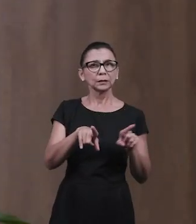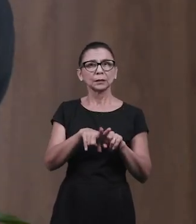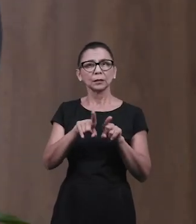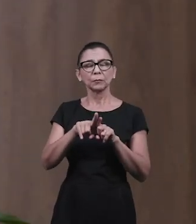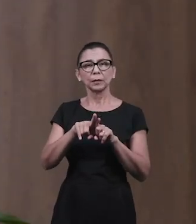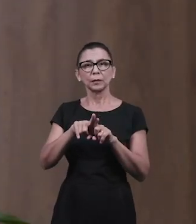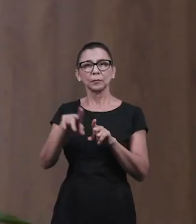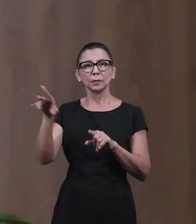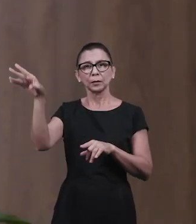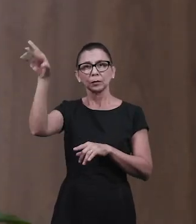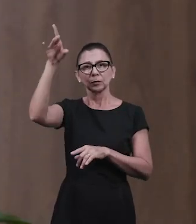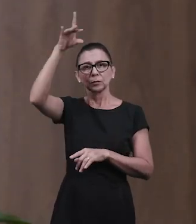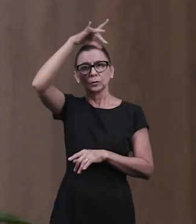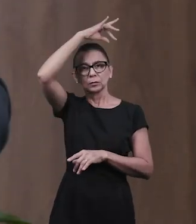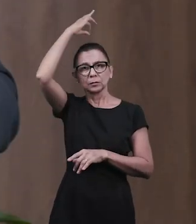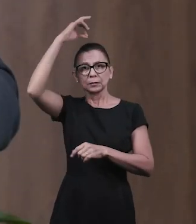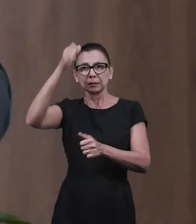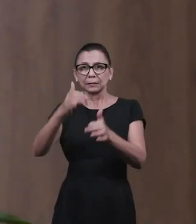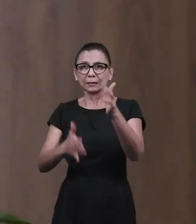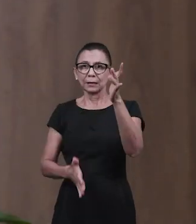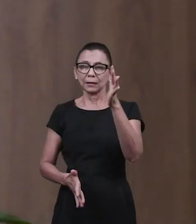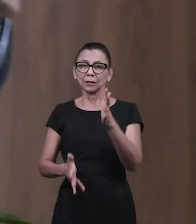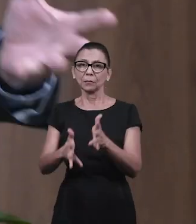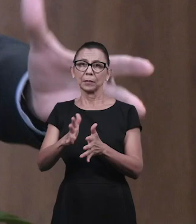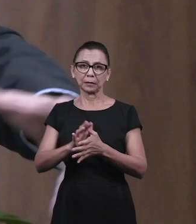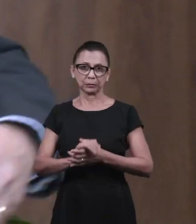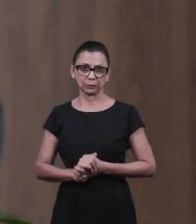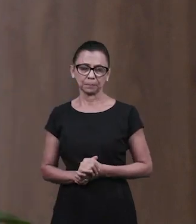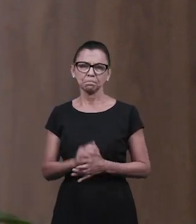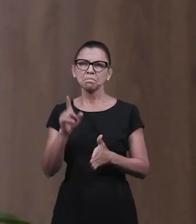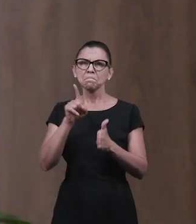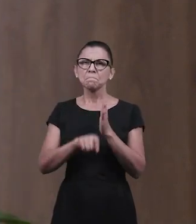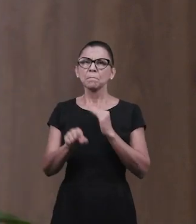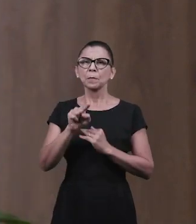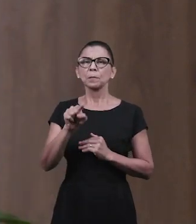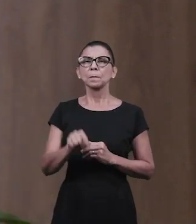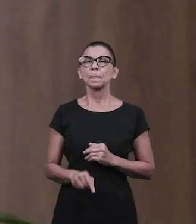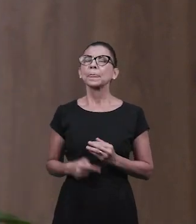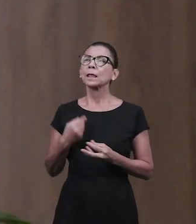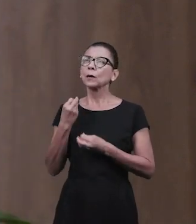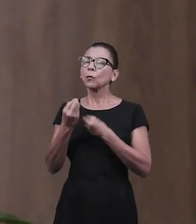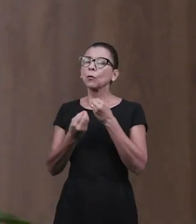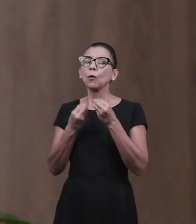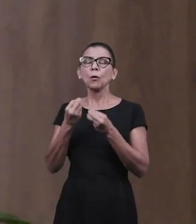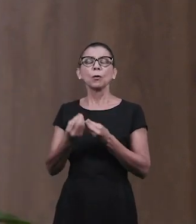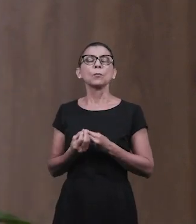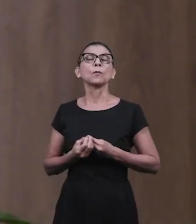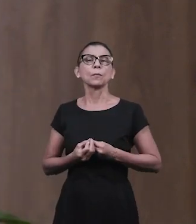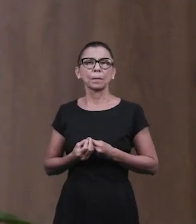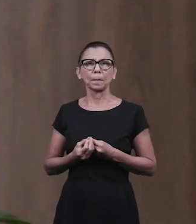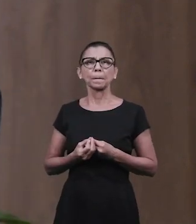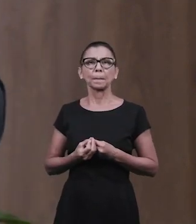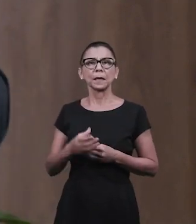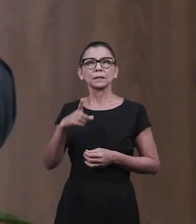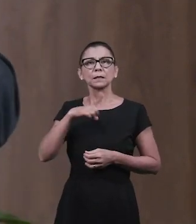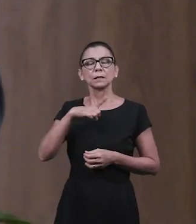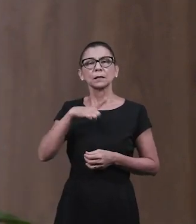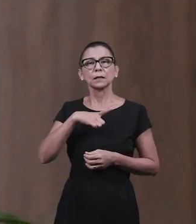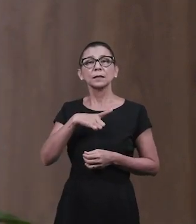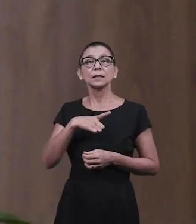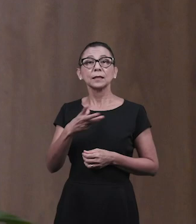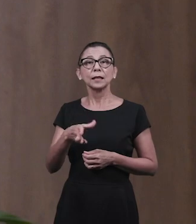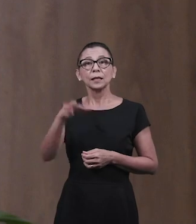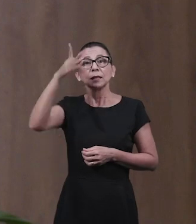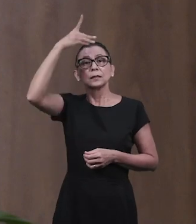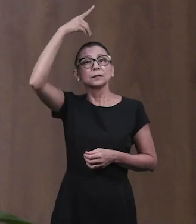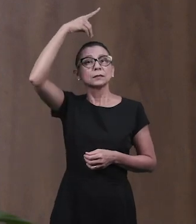nous. Comment chercher les dons spirituels? Comment les savoir, comment